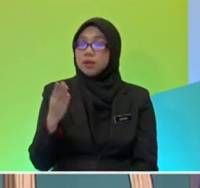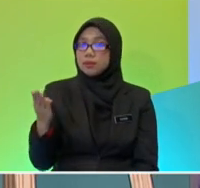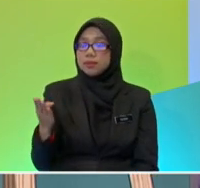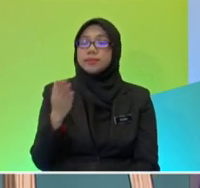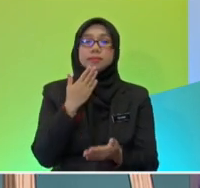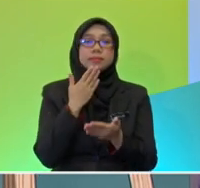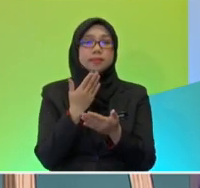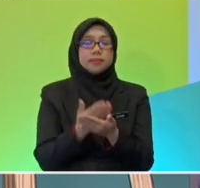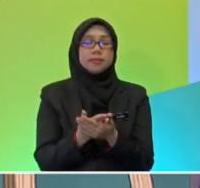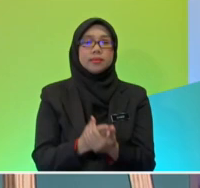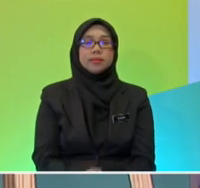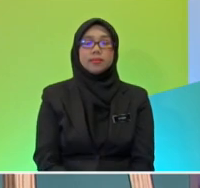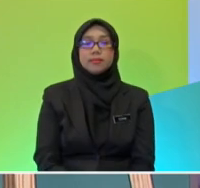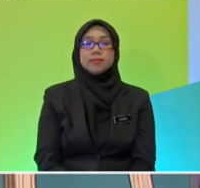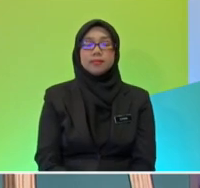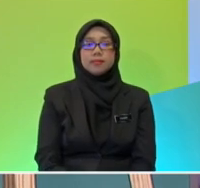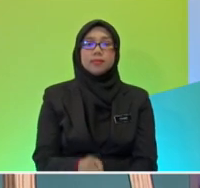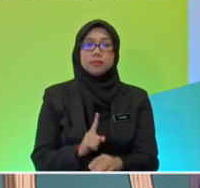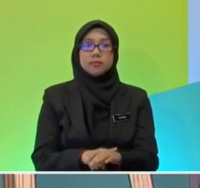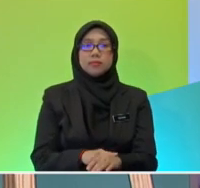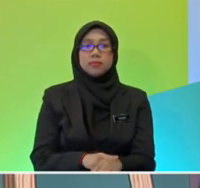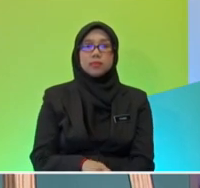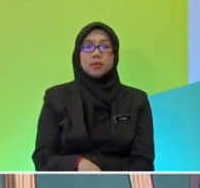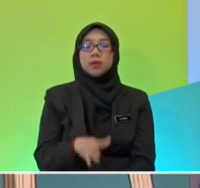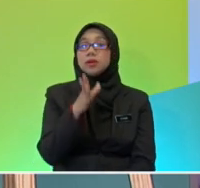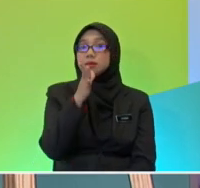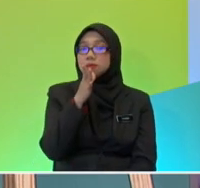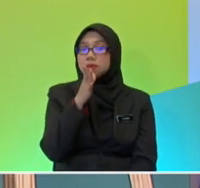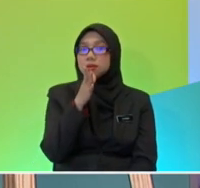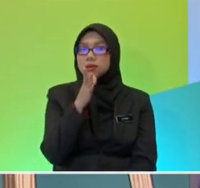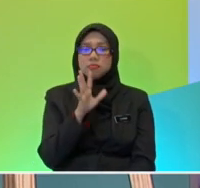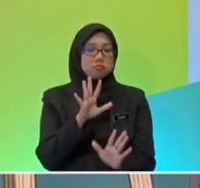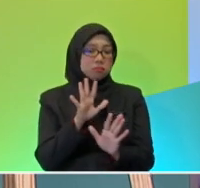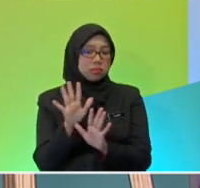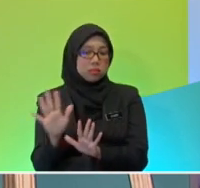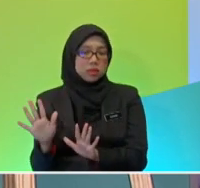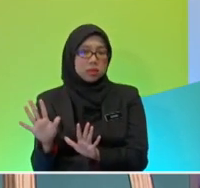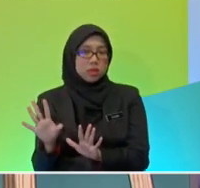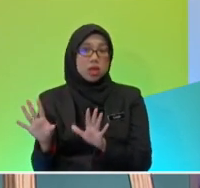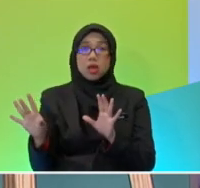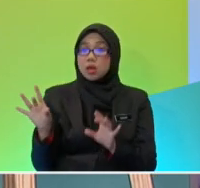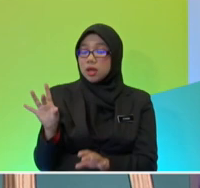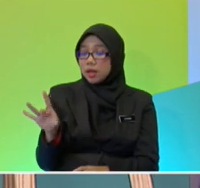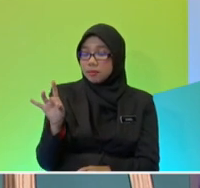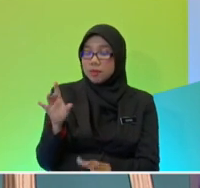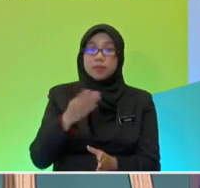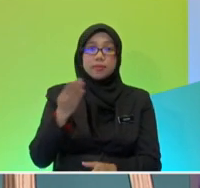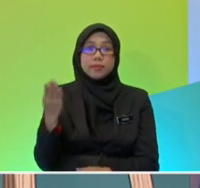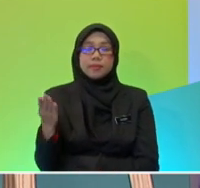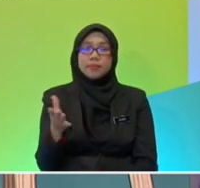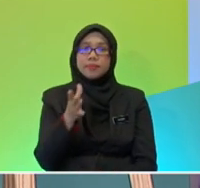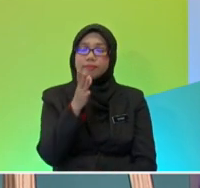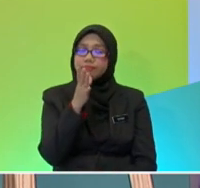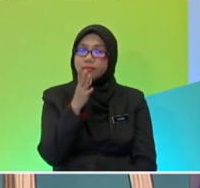Ibu sebelum masih Ibu di rumah kita kaca barang-barang ibu keluar kemana-mana kita Jangan